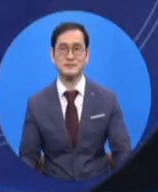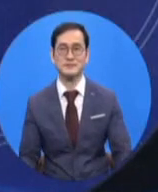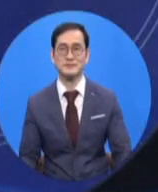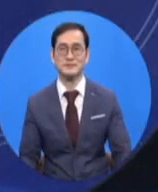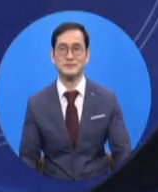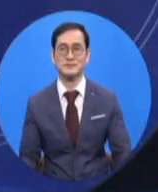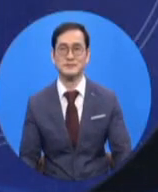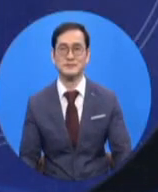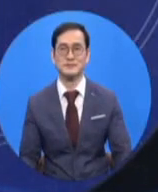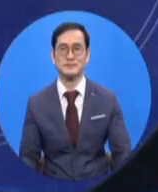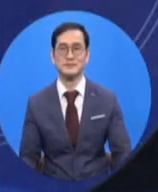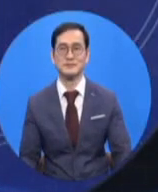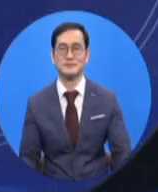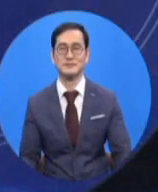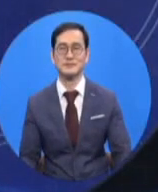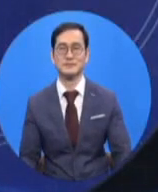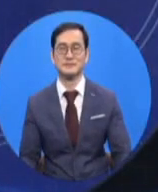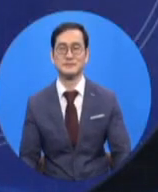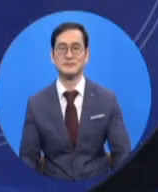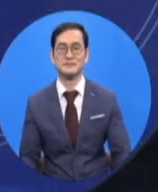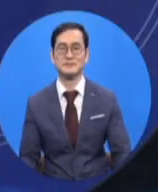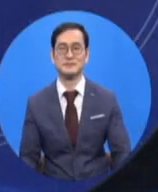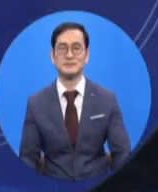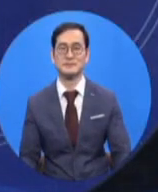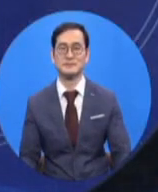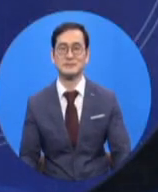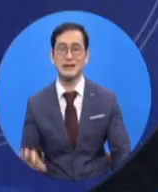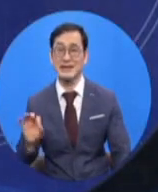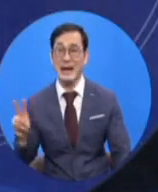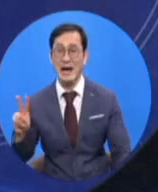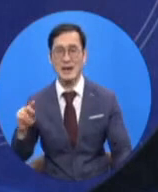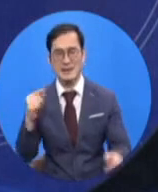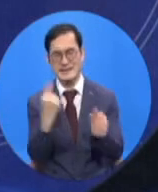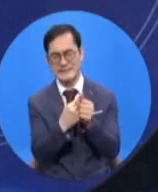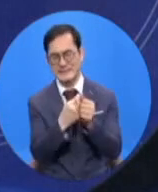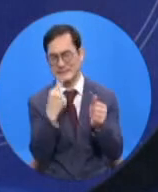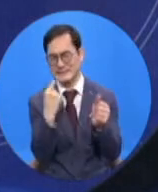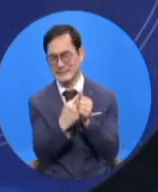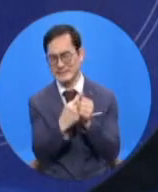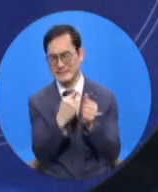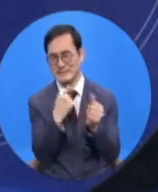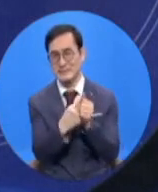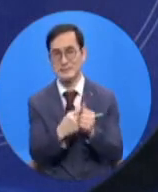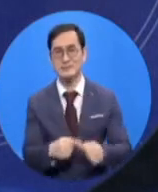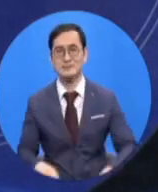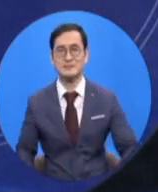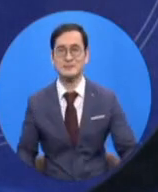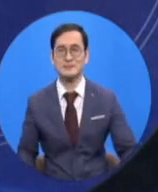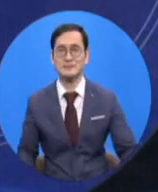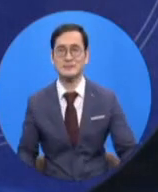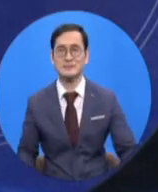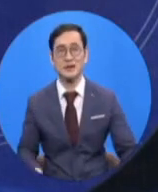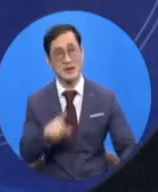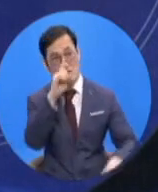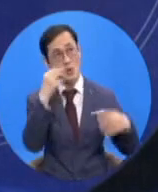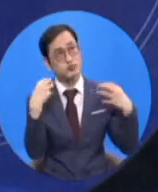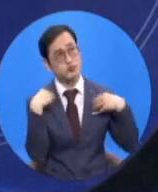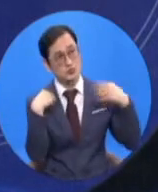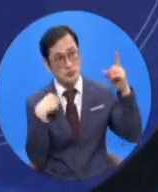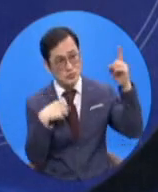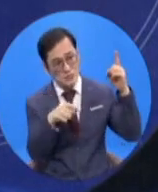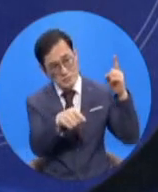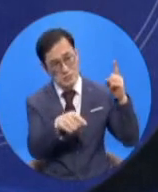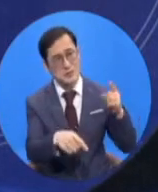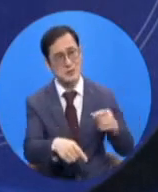광복절 기념 4 내용에 대해서 야권에 비판이 아주 거세게 쏟아져 나오고 있습니다 정부와 청와대가 기념사